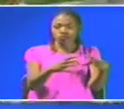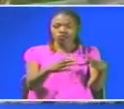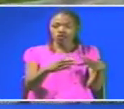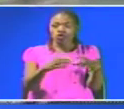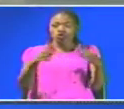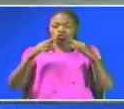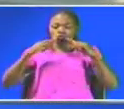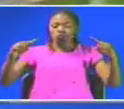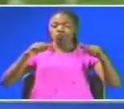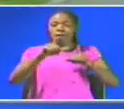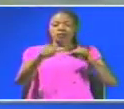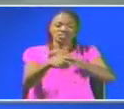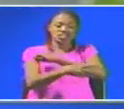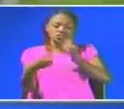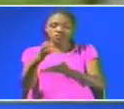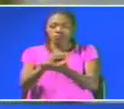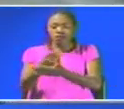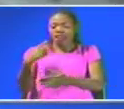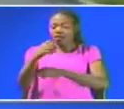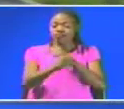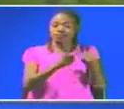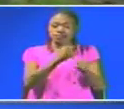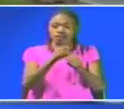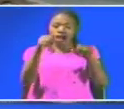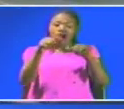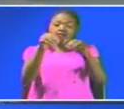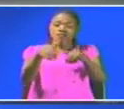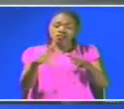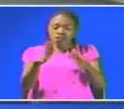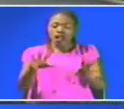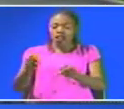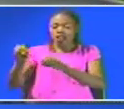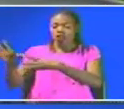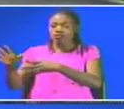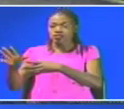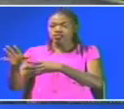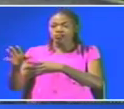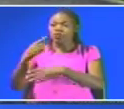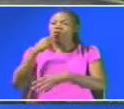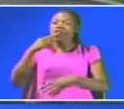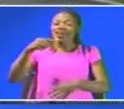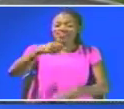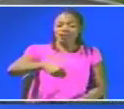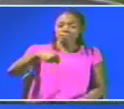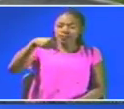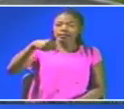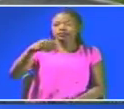kahawa. Mwaka uliopita wakulima wa kahawa katika eneo la Gishugu walipoteza zaidi ya magunia 100 ya kahawa.